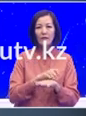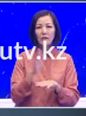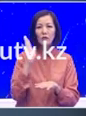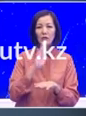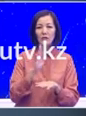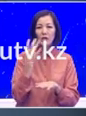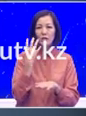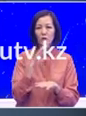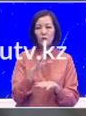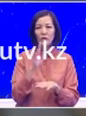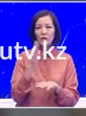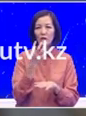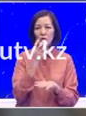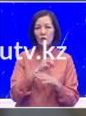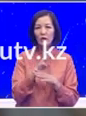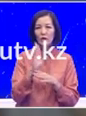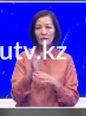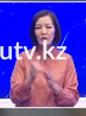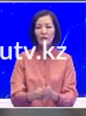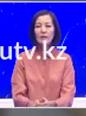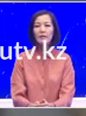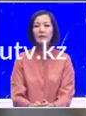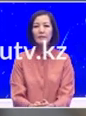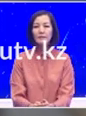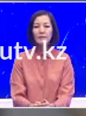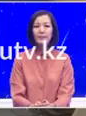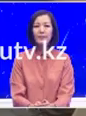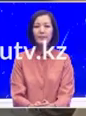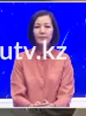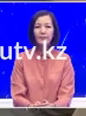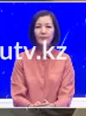Бекжан Сейтжан, Адель Ақжаркенова, Ербол Атантелев, Жетісу телеарнасы.